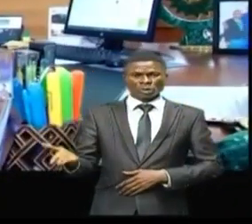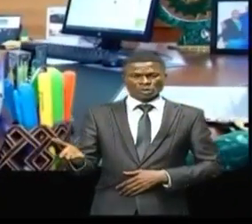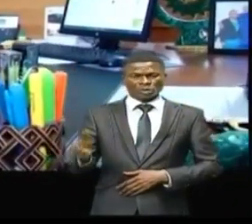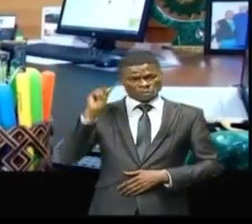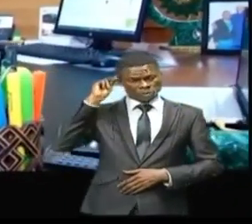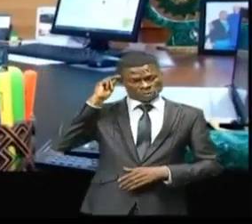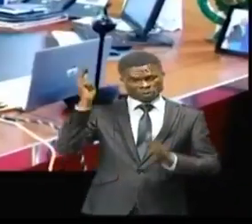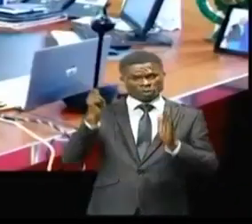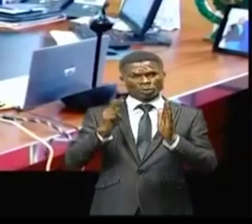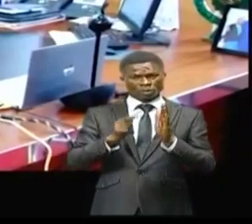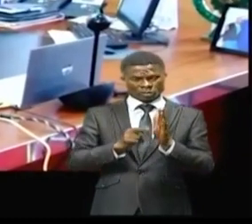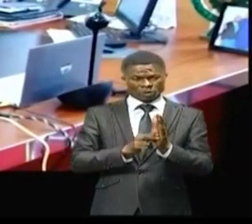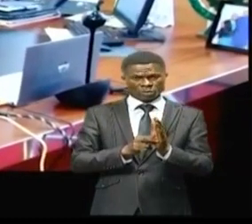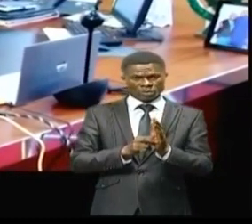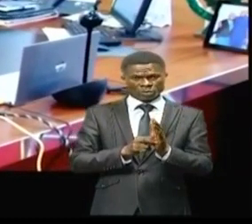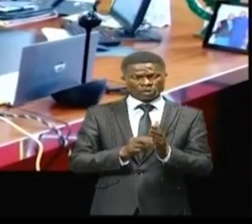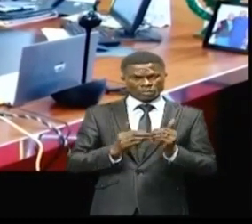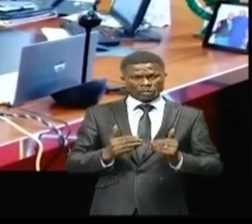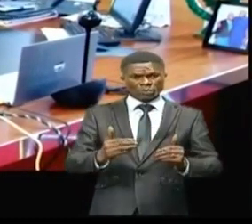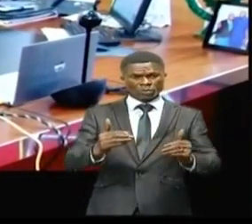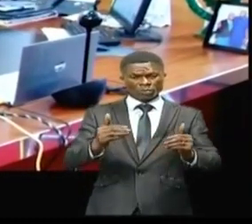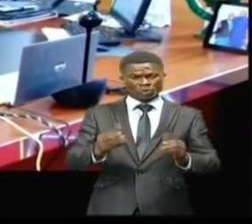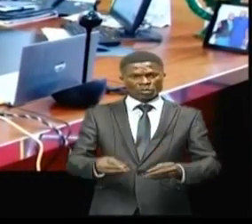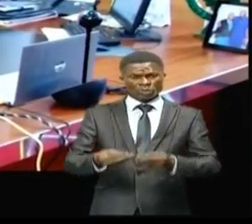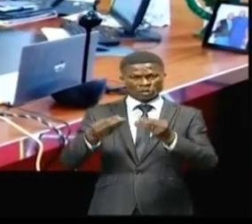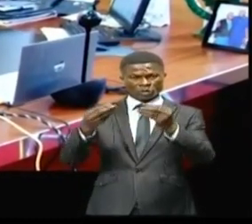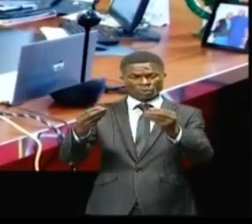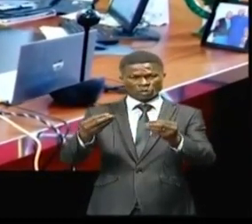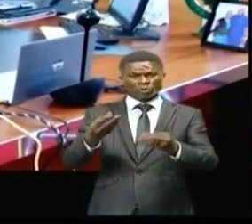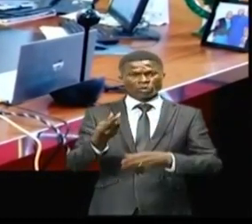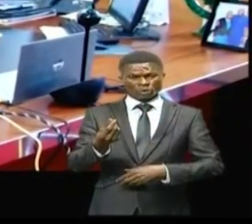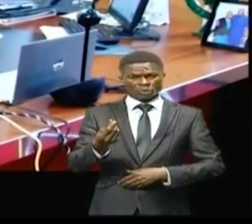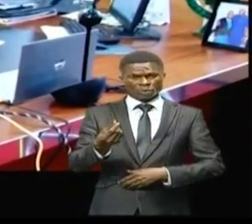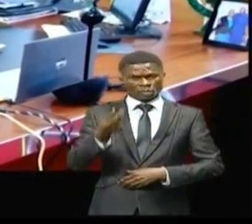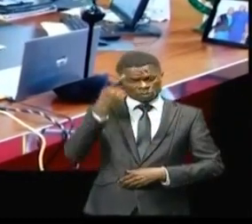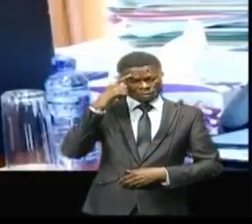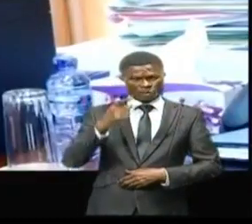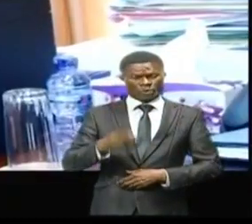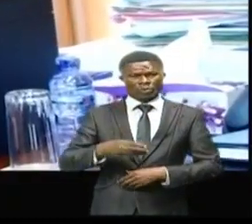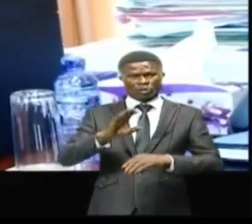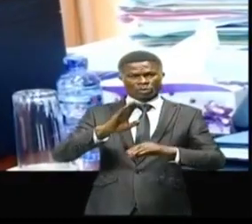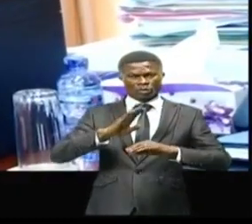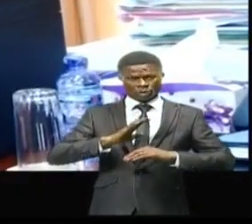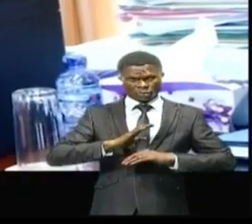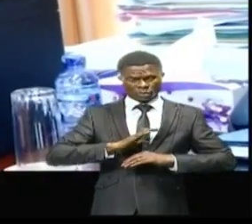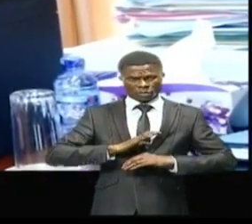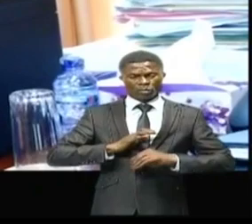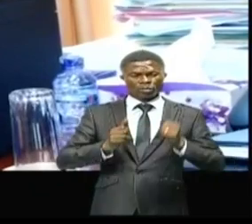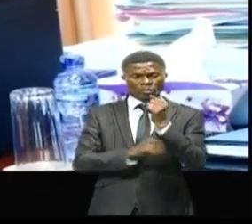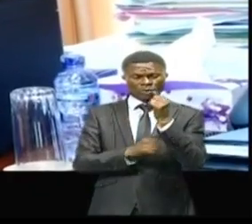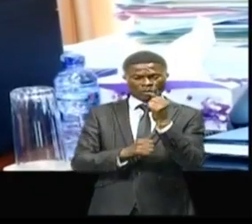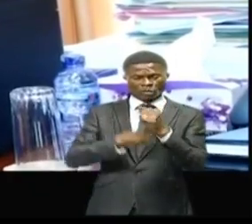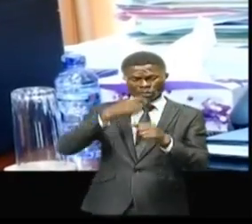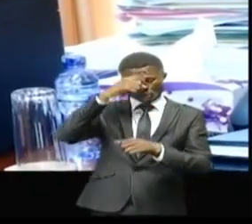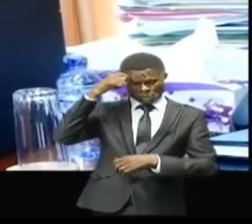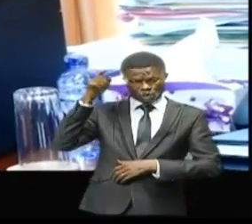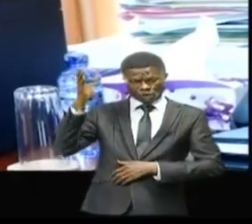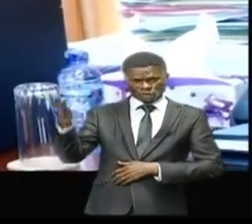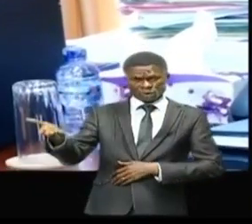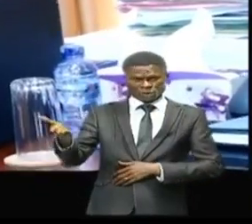gouvernement s'est engagé à poursuivre la mise à disposition des moyens pour soulager les calvaires de ses compatriotes